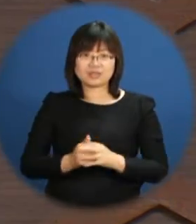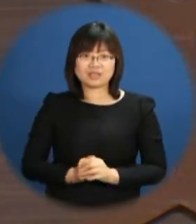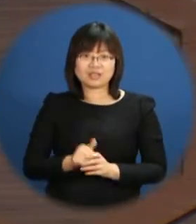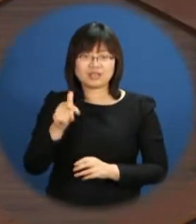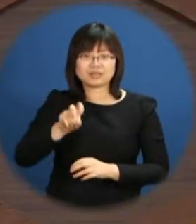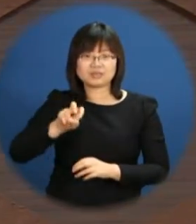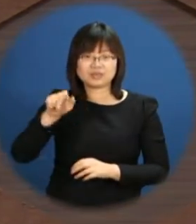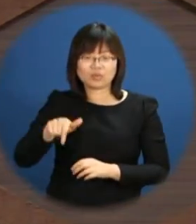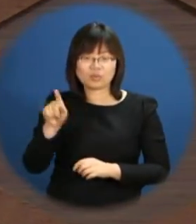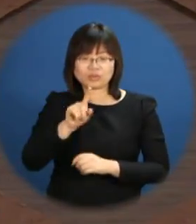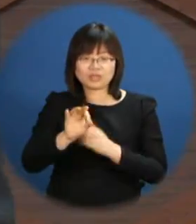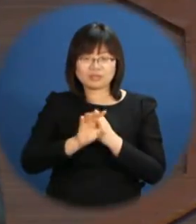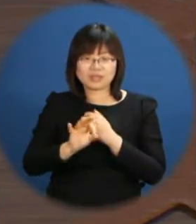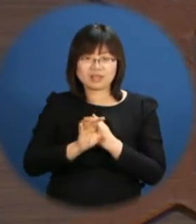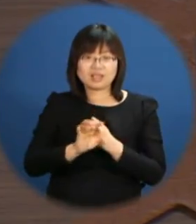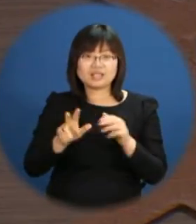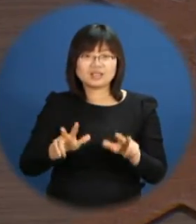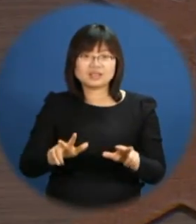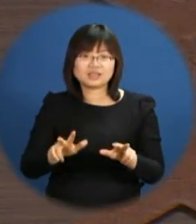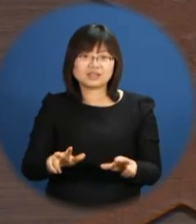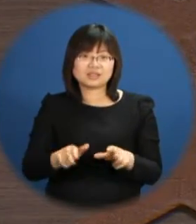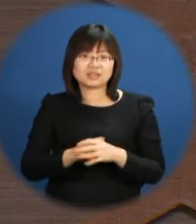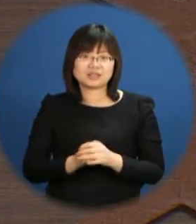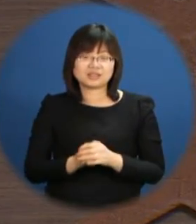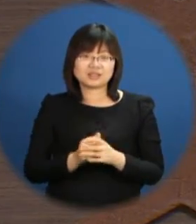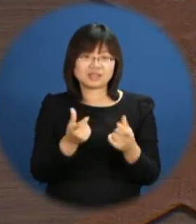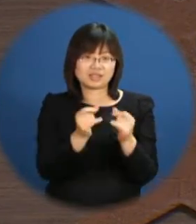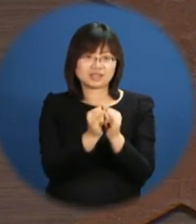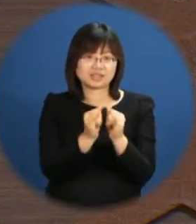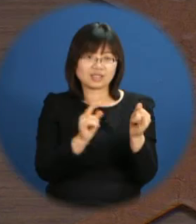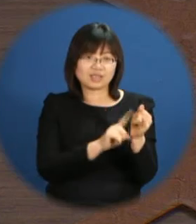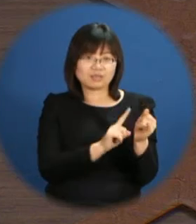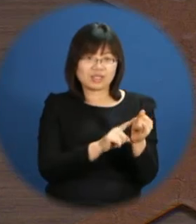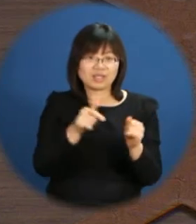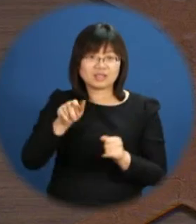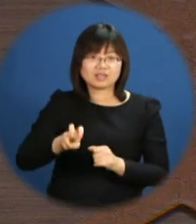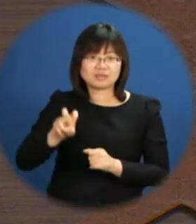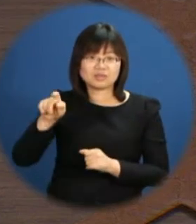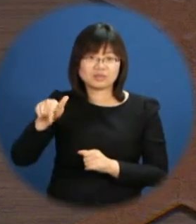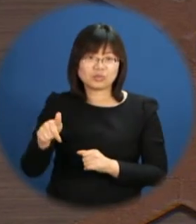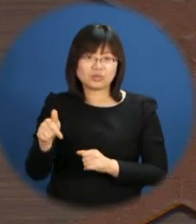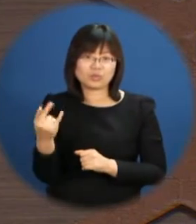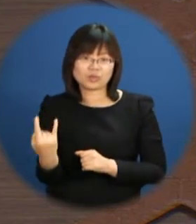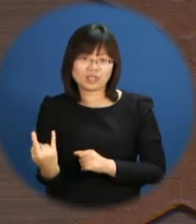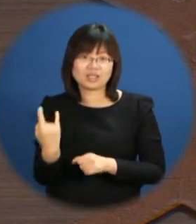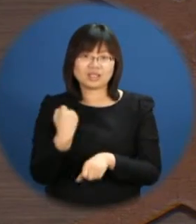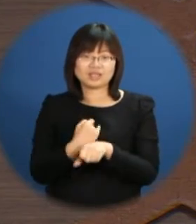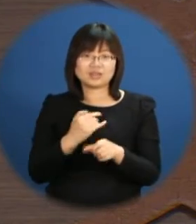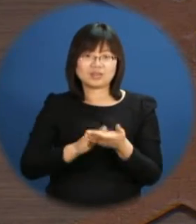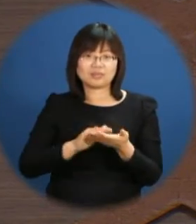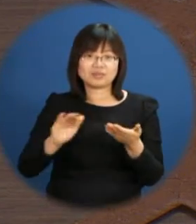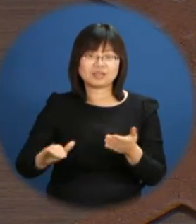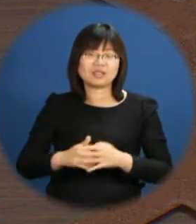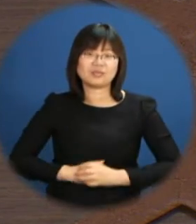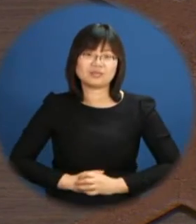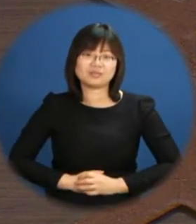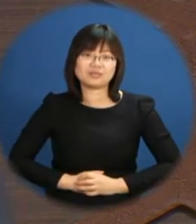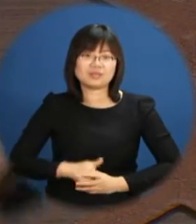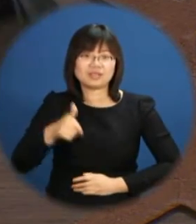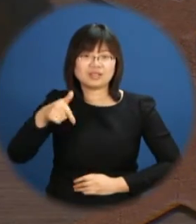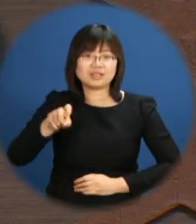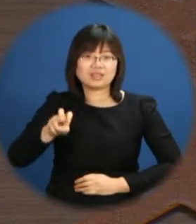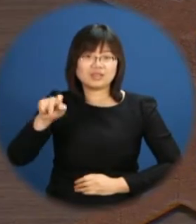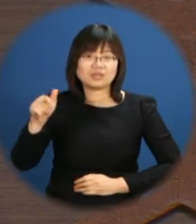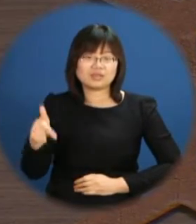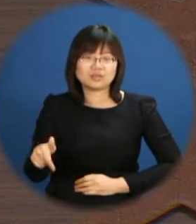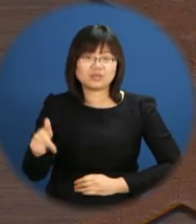금속 이란 뭡니까 금속 이란 것은 이 그 이 사람들이 말한 금속 회 라는 겁니다 칼 쓰라고 했는데 금석은